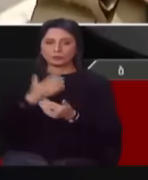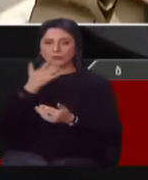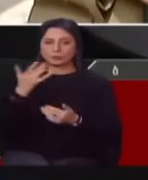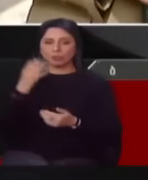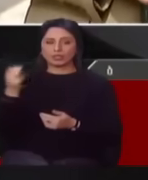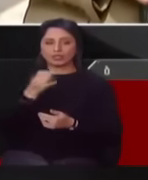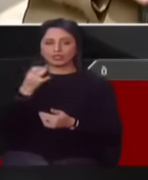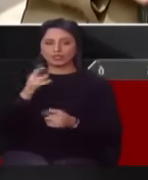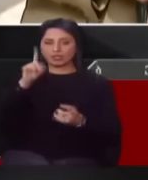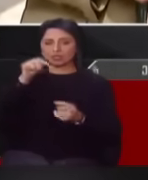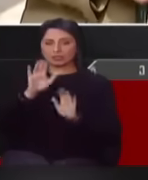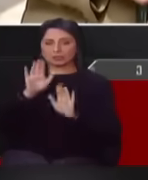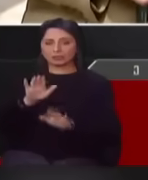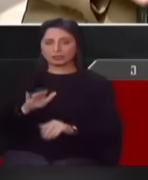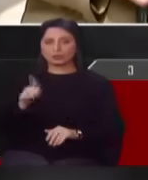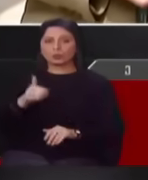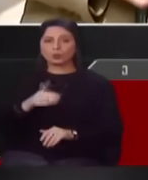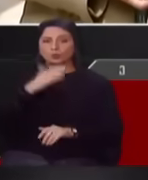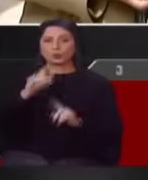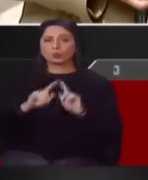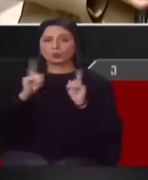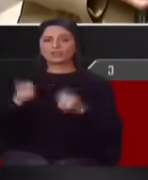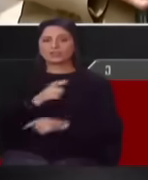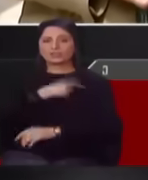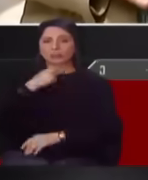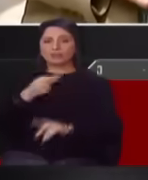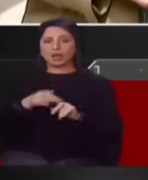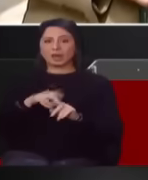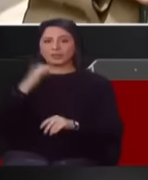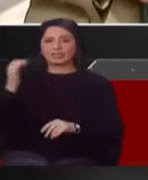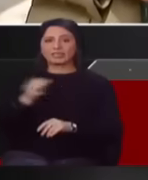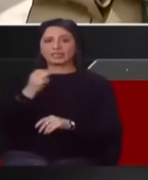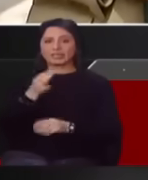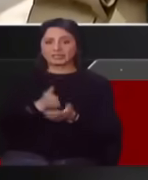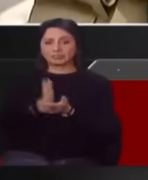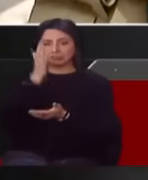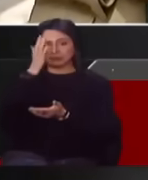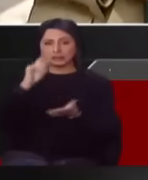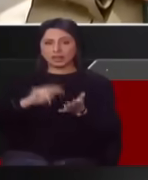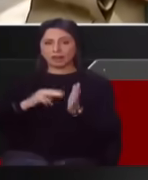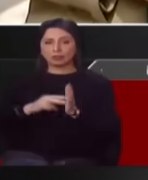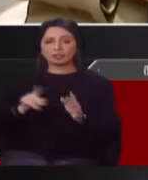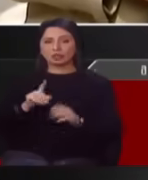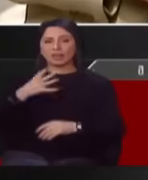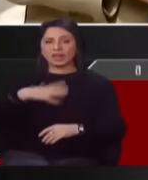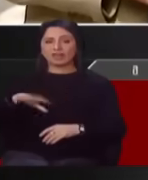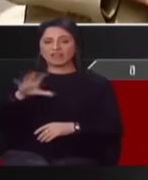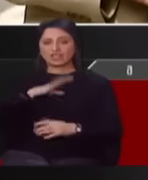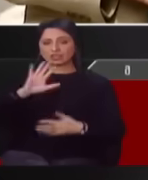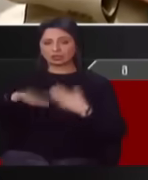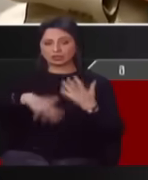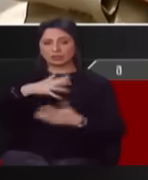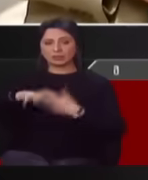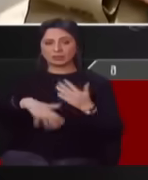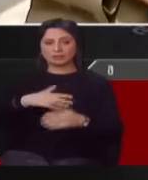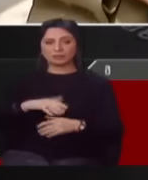პოლიტიკური ინტერესების შესაბამისად და როგორც უმრავლესობის წევრი ამბობს, ამ ინტერესის მიზანი და ამოცანა არის ის, რომ ქვეყანაში იყოს